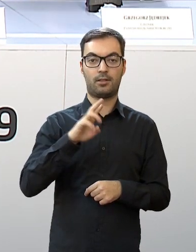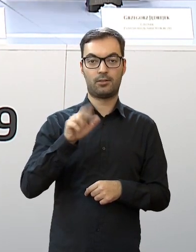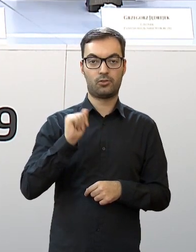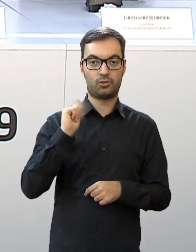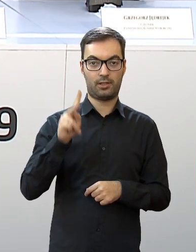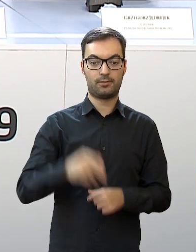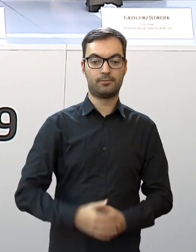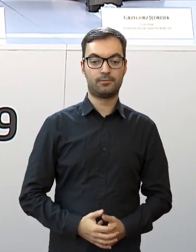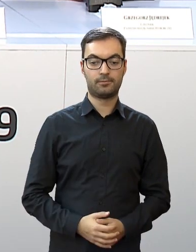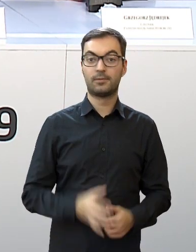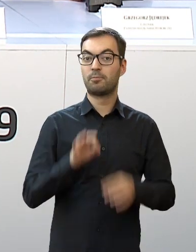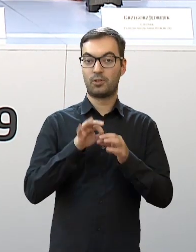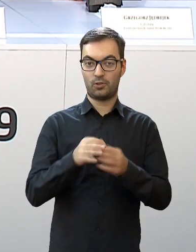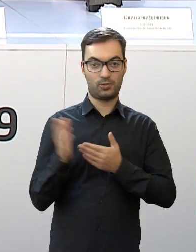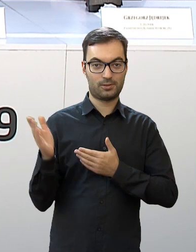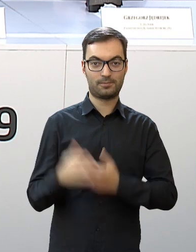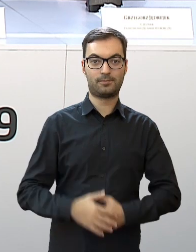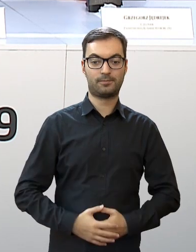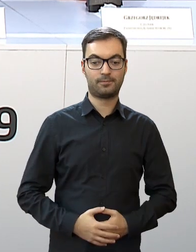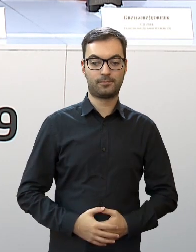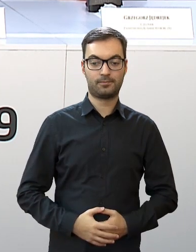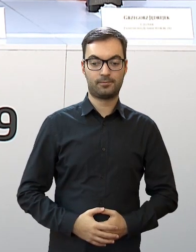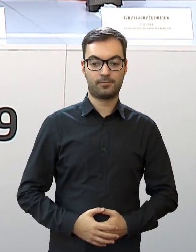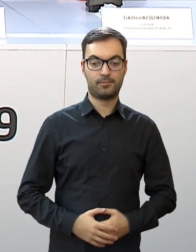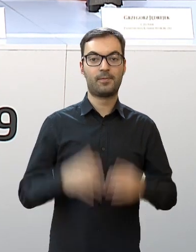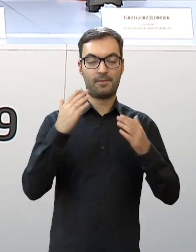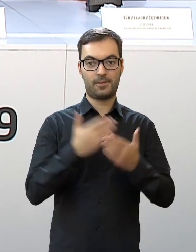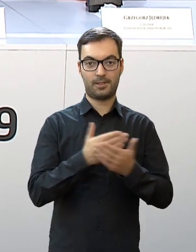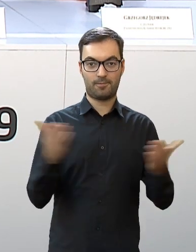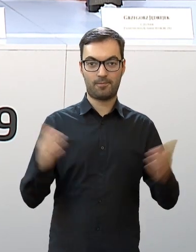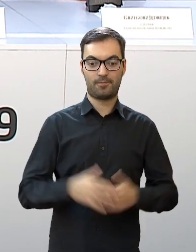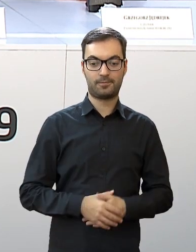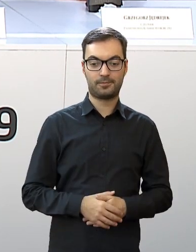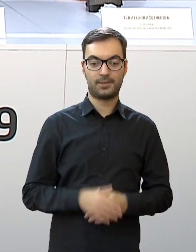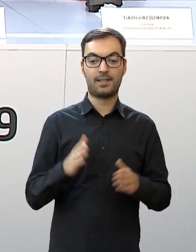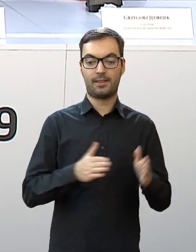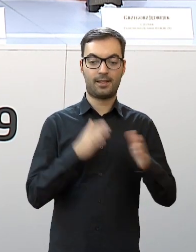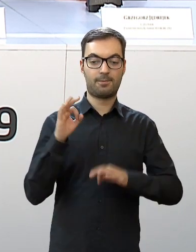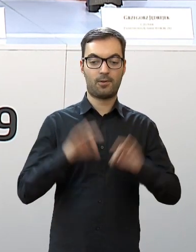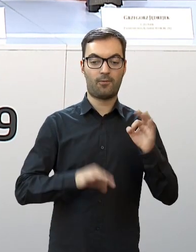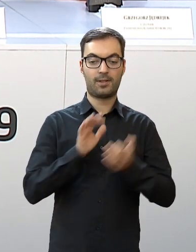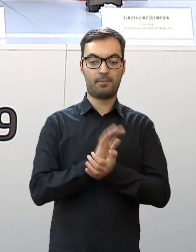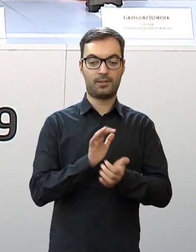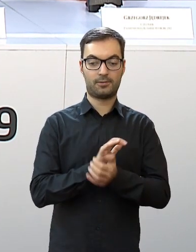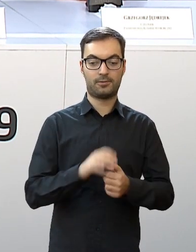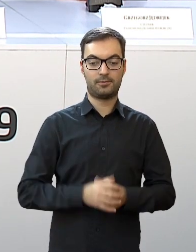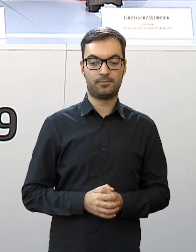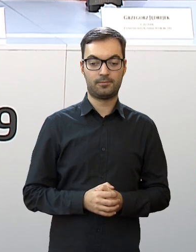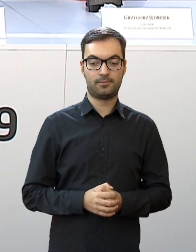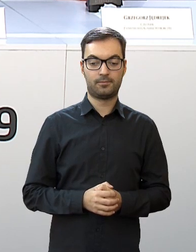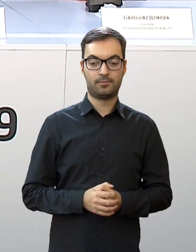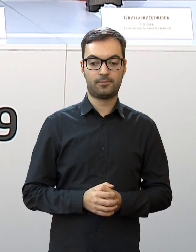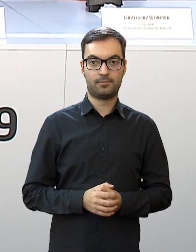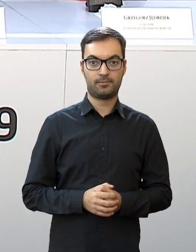przewodniczący o zabranie głosu. Witam panie, witam panów na kolejnej konferencji prasowej. Przedstawię